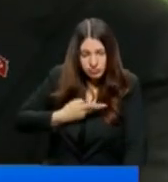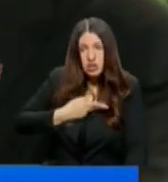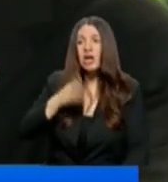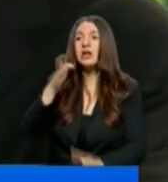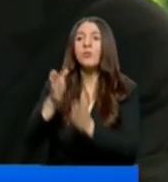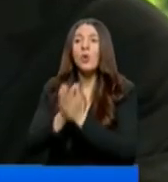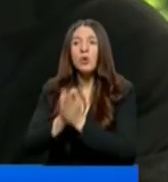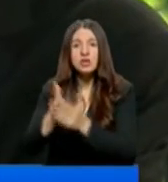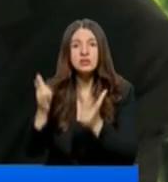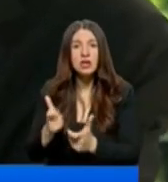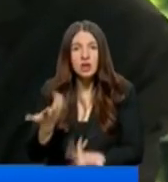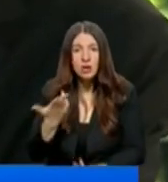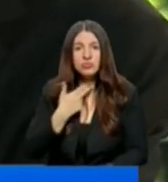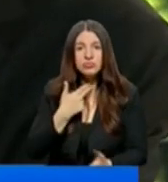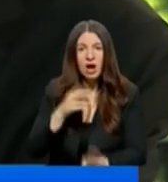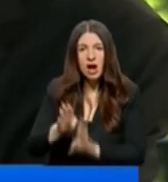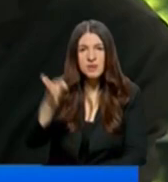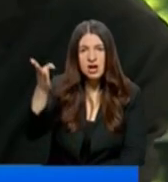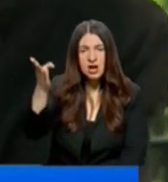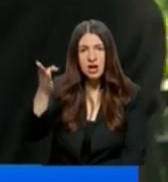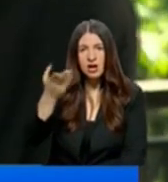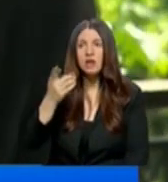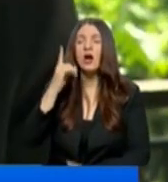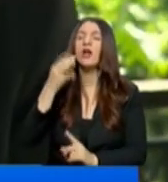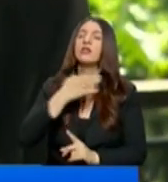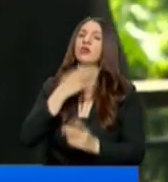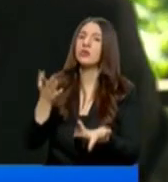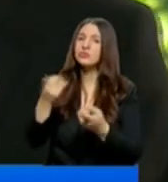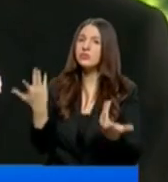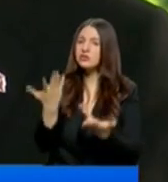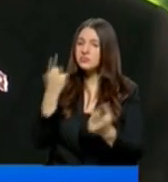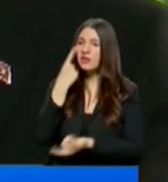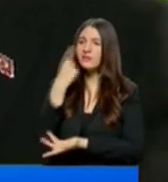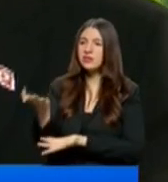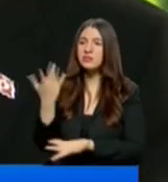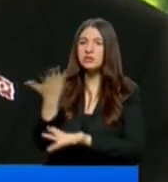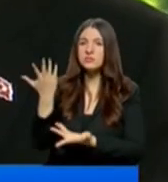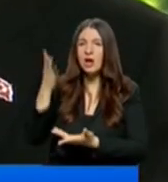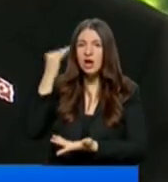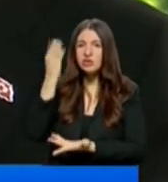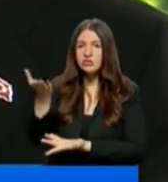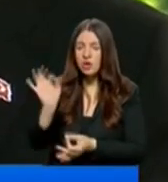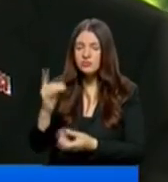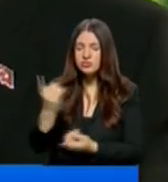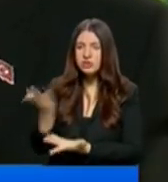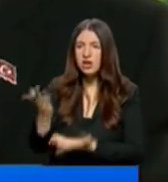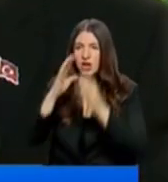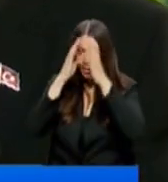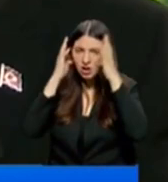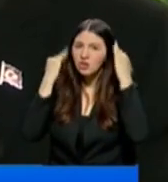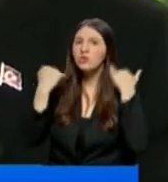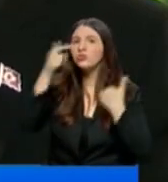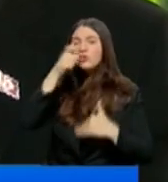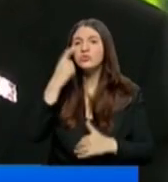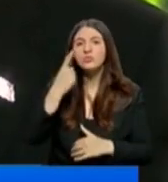özür dilediğimiz yer Putin'in kapısı. Ya Allah aşkına ya bu nasıl bir devlettir? Nasıl bir anlayıştır böyle bir şey ya? Türkiye